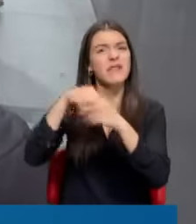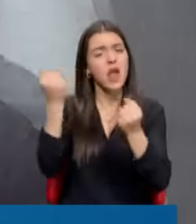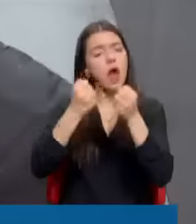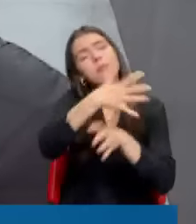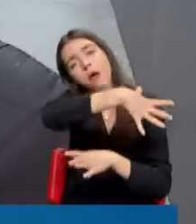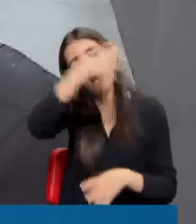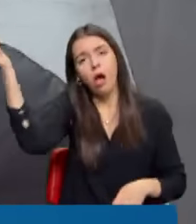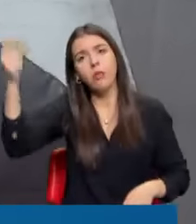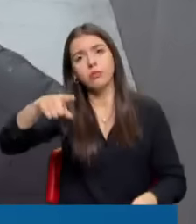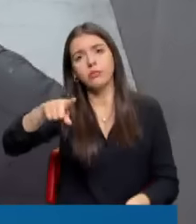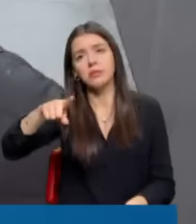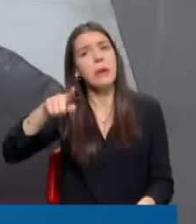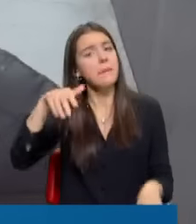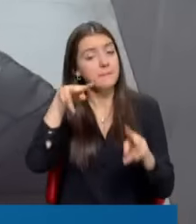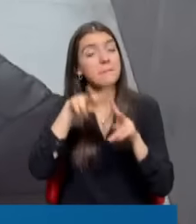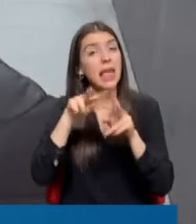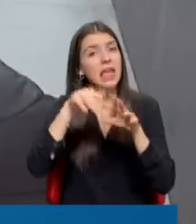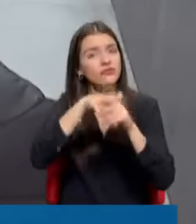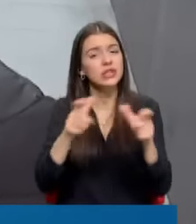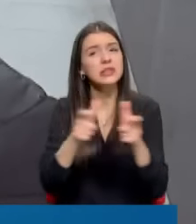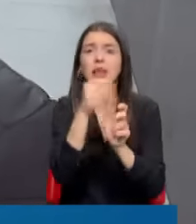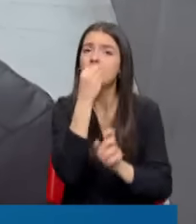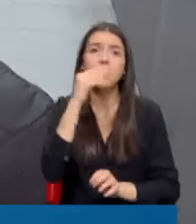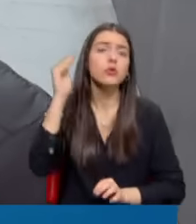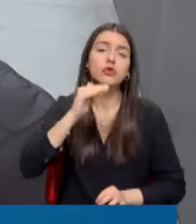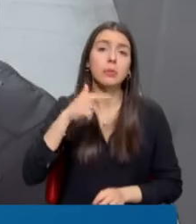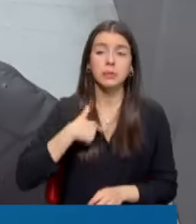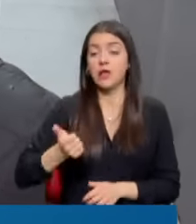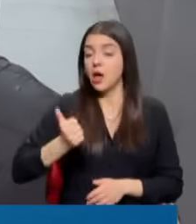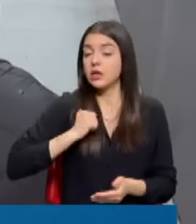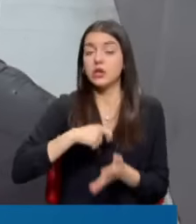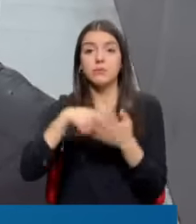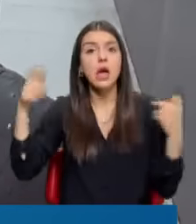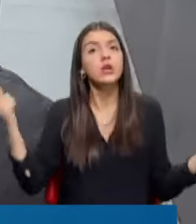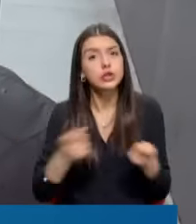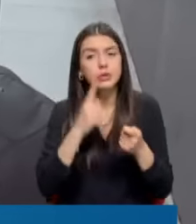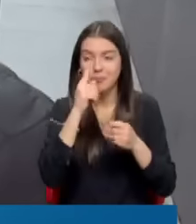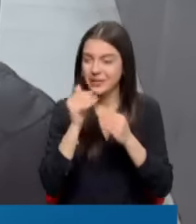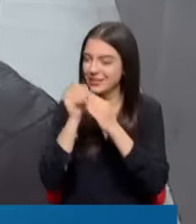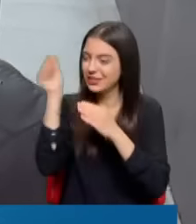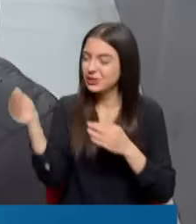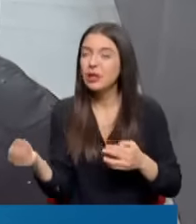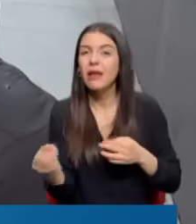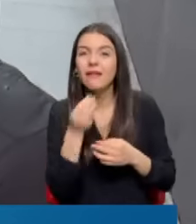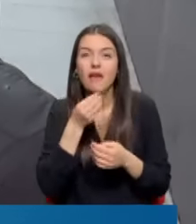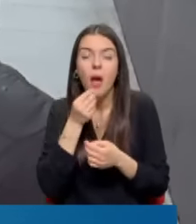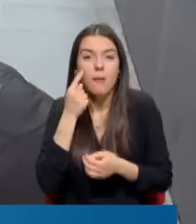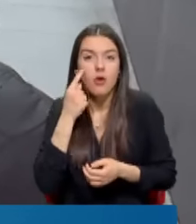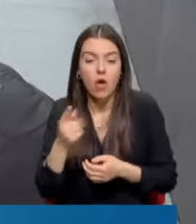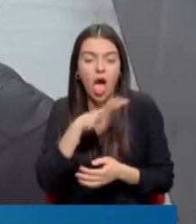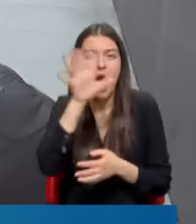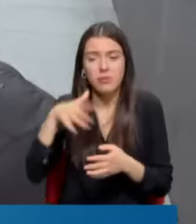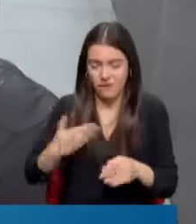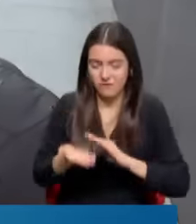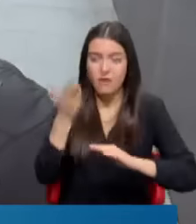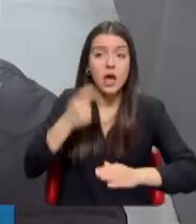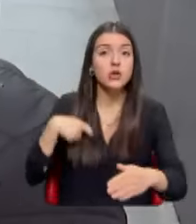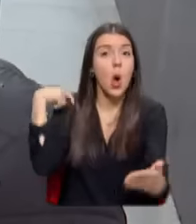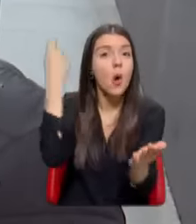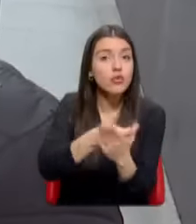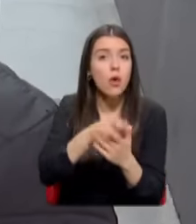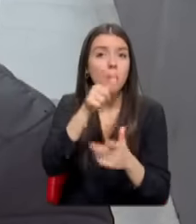altında. Çünkü biz mecliste çok ucuz çünkü. Evet çünkü biz asgari ücretle çalışıyoruz ve bir yere gidip yediğimiz sıra her şeyi fazlasını ödüyoruz. Biz onlar